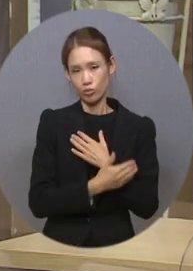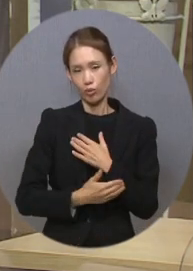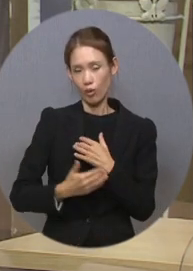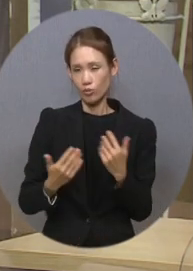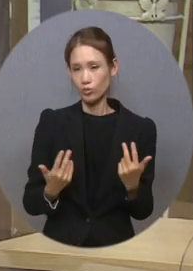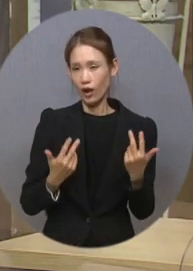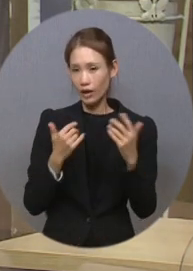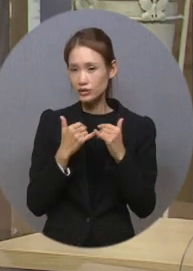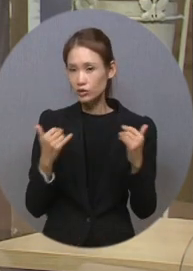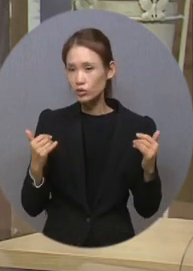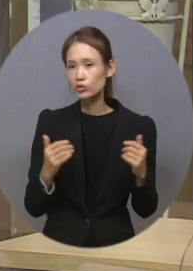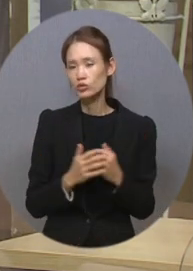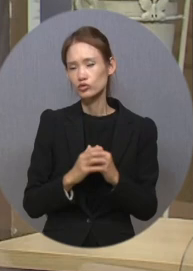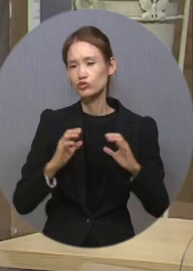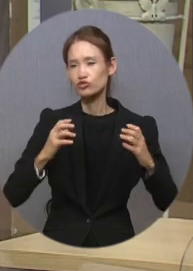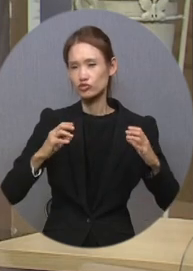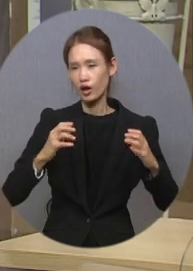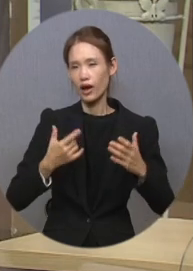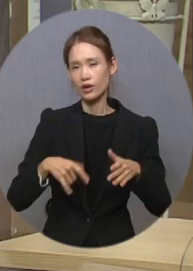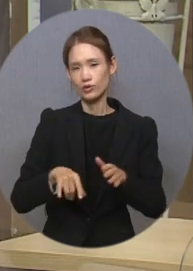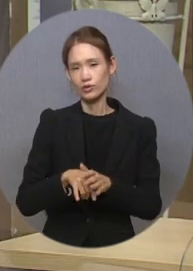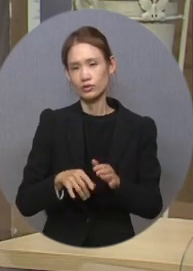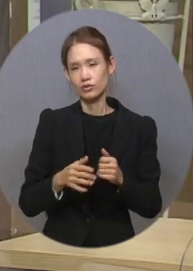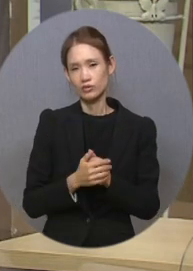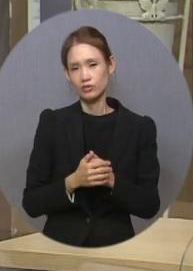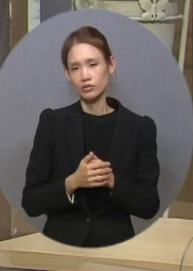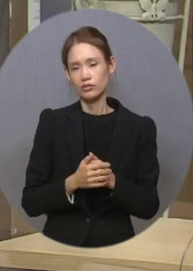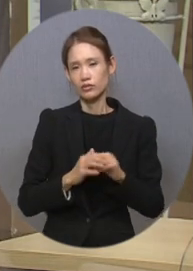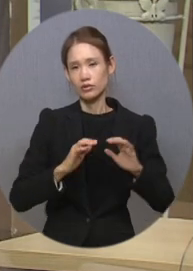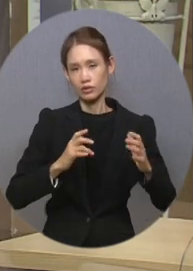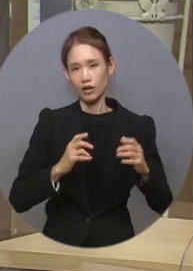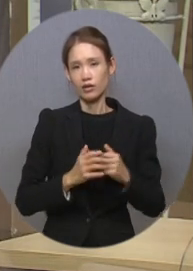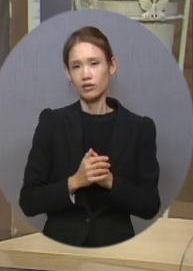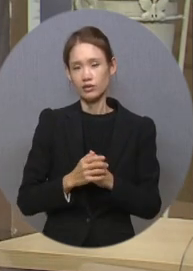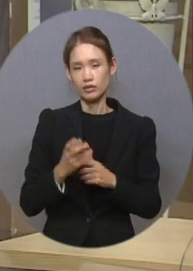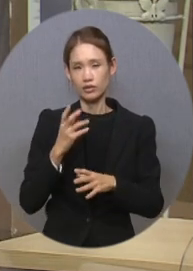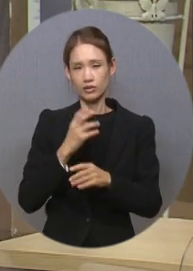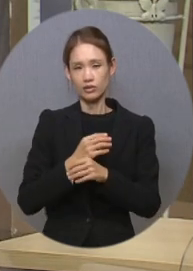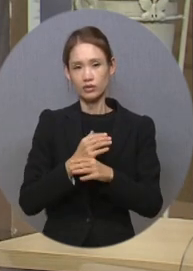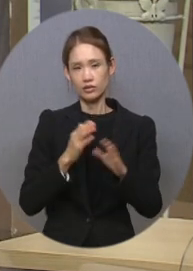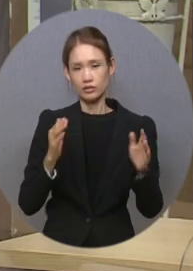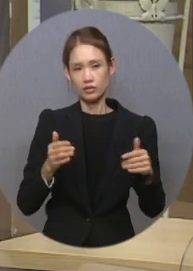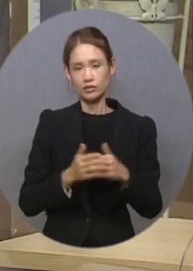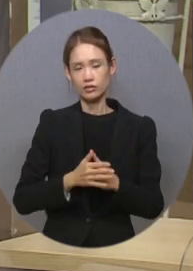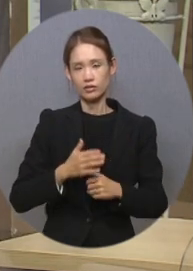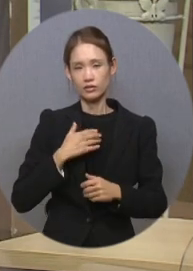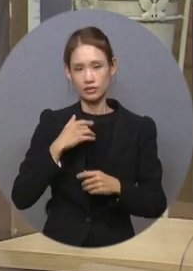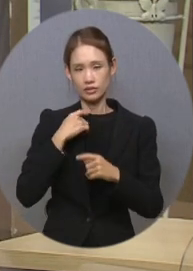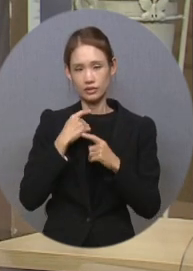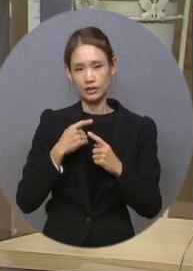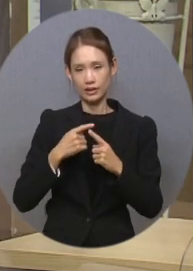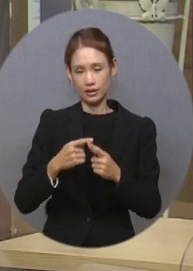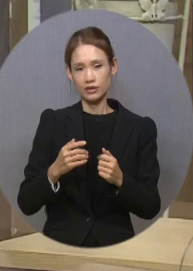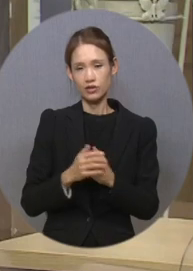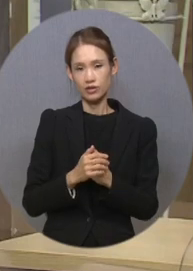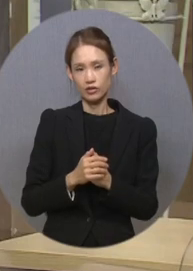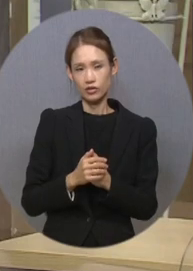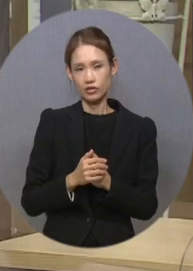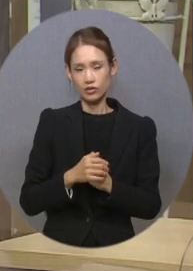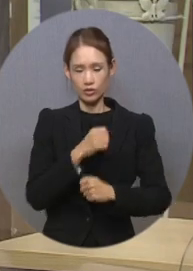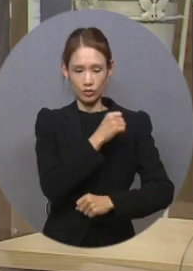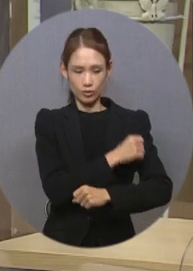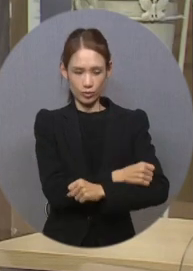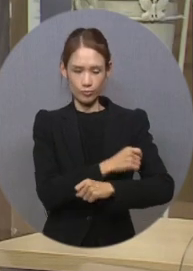바치신 분들이니까 국가를 위해서 그렇기 때문에 이렇게 나라가 또 시가 나를 이렇게 희생이라든지